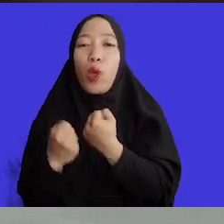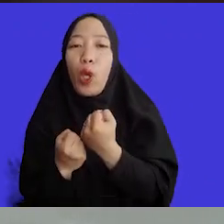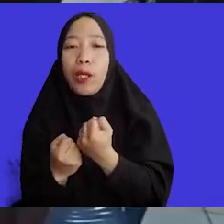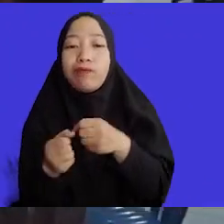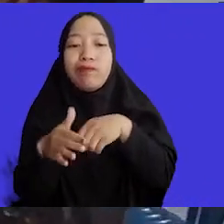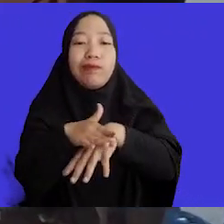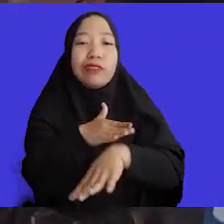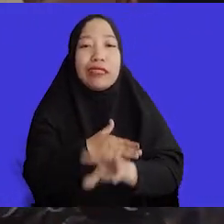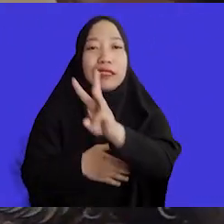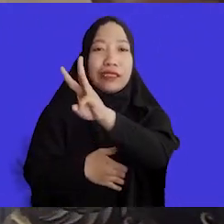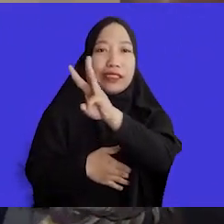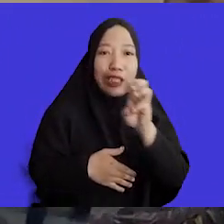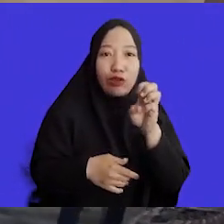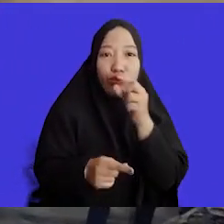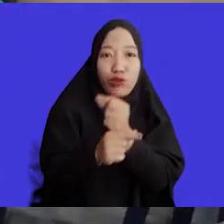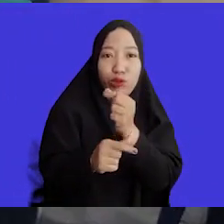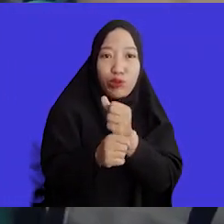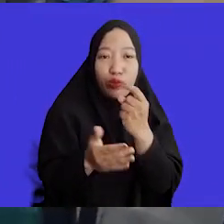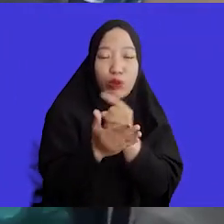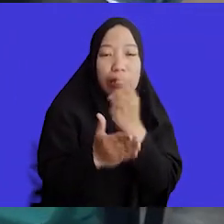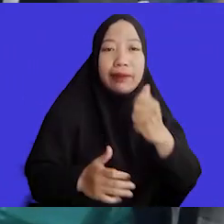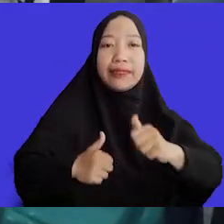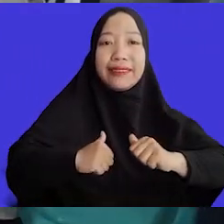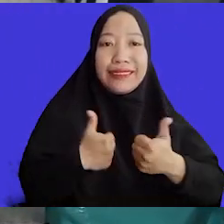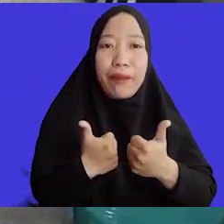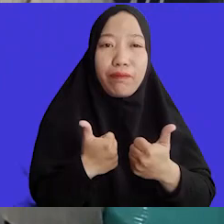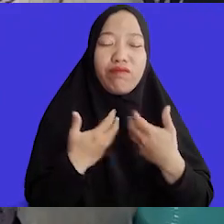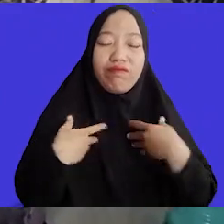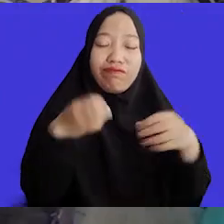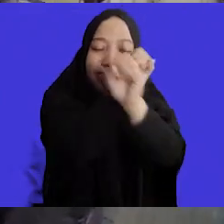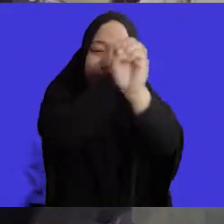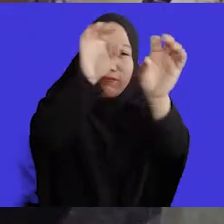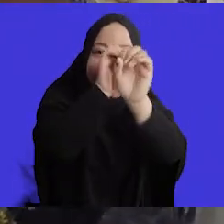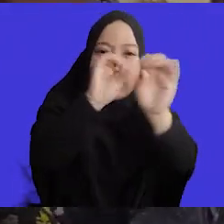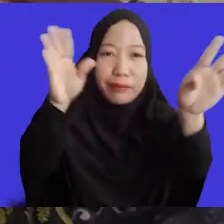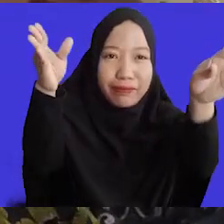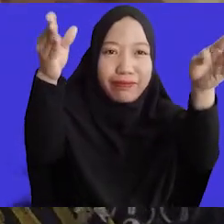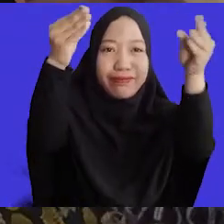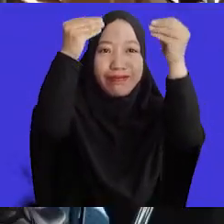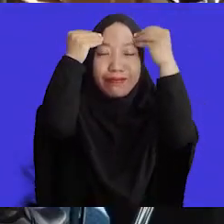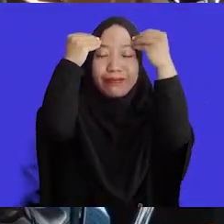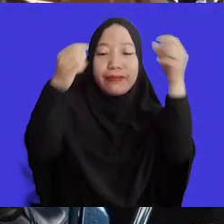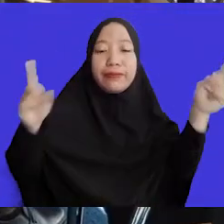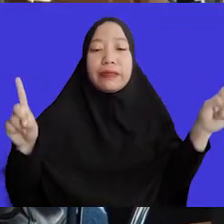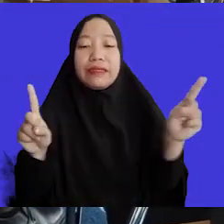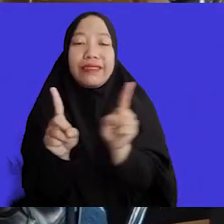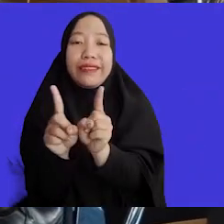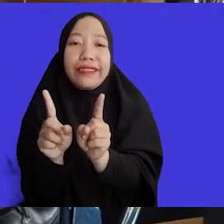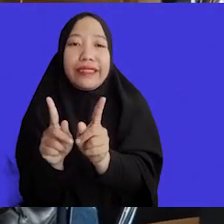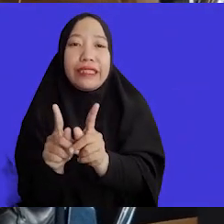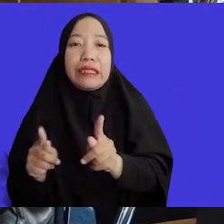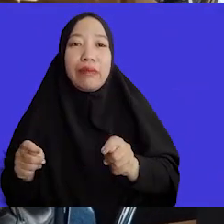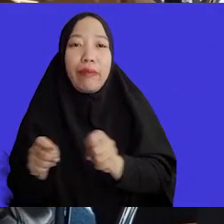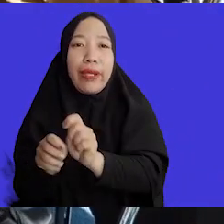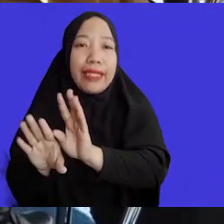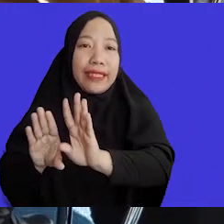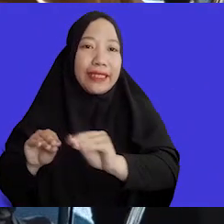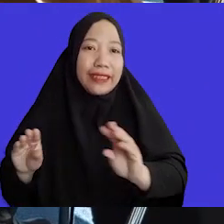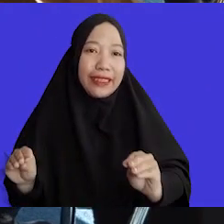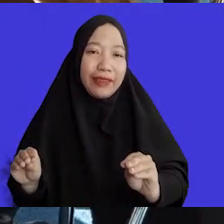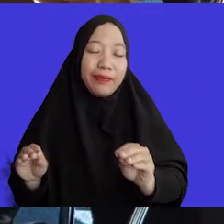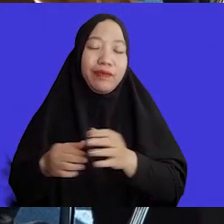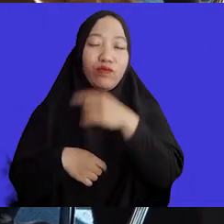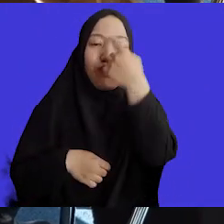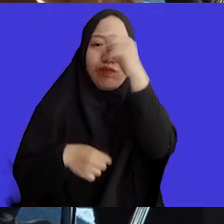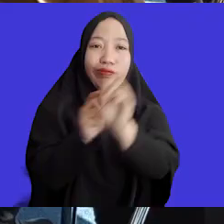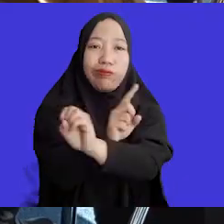menghasilkan 314 guru utama yang siap mengimbaskan pengetahuannya kepada teman sejawat dan dilanjutkan dengan